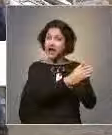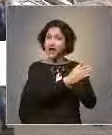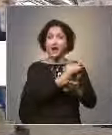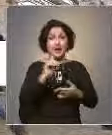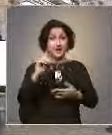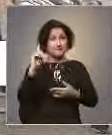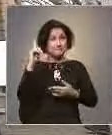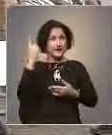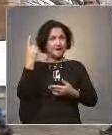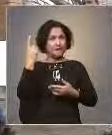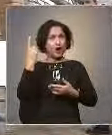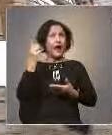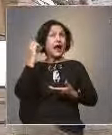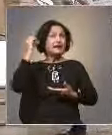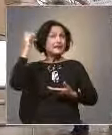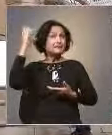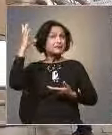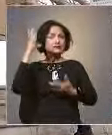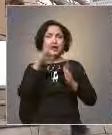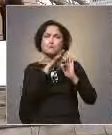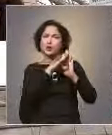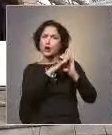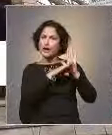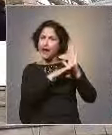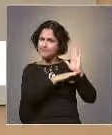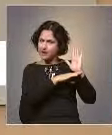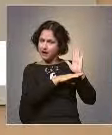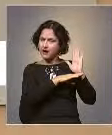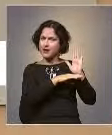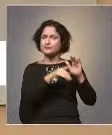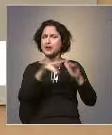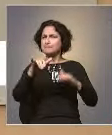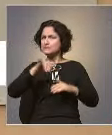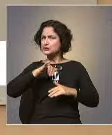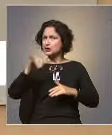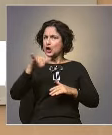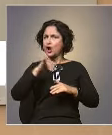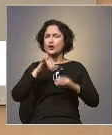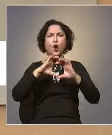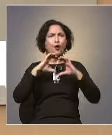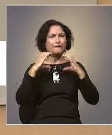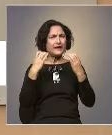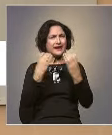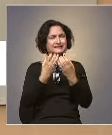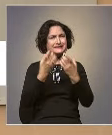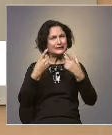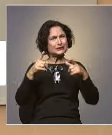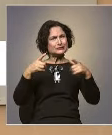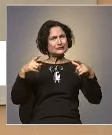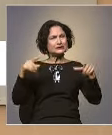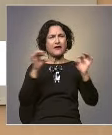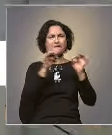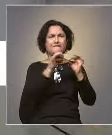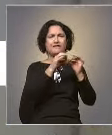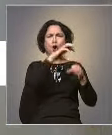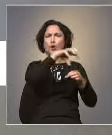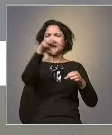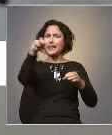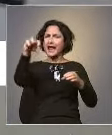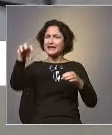естествено, е академичната програма, която ще включва международни конференции на различните факултети с фокус